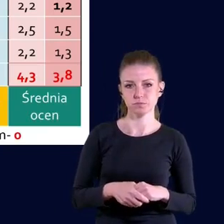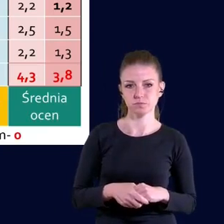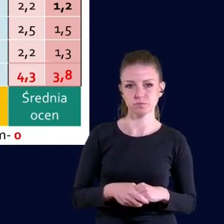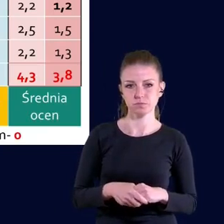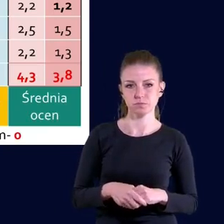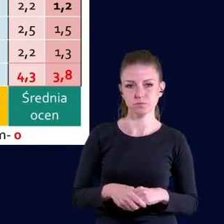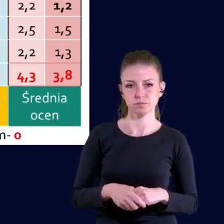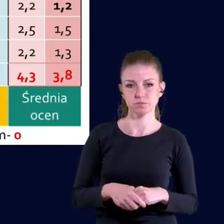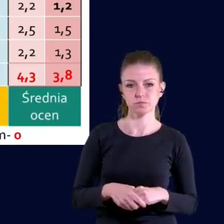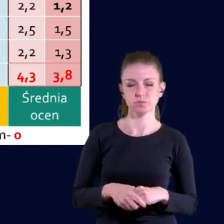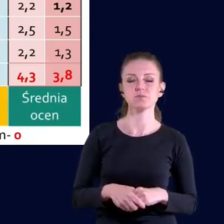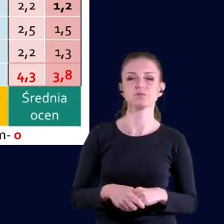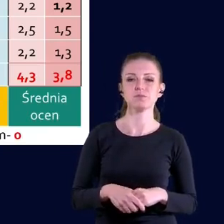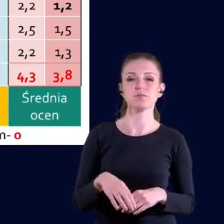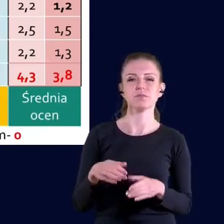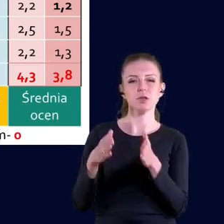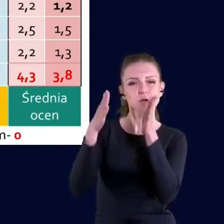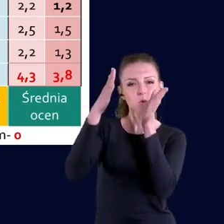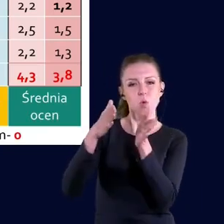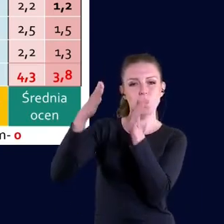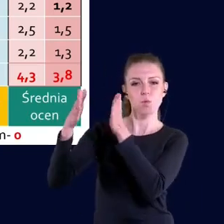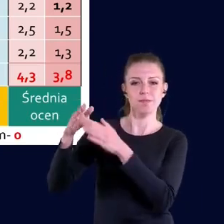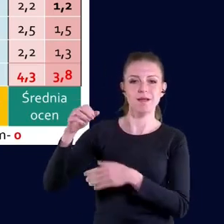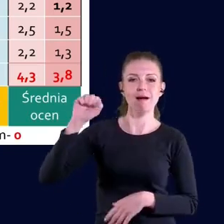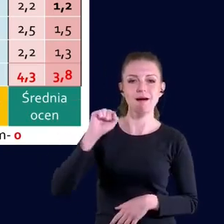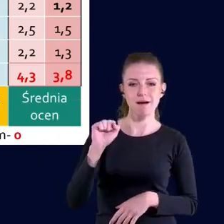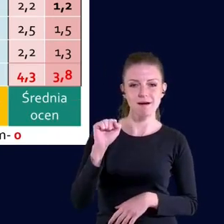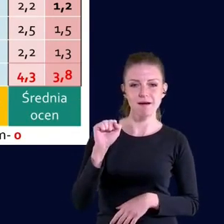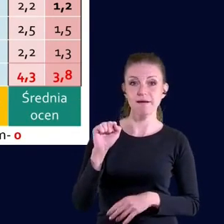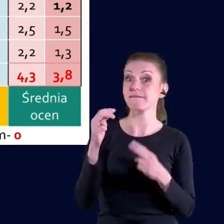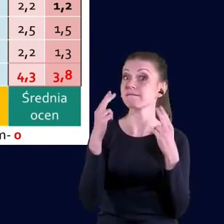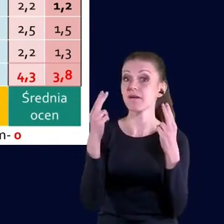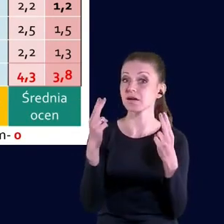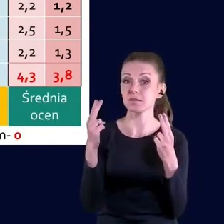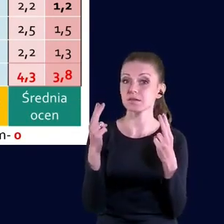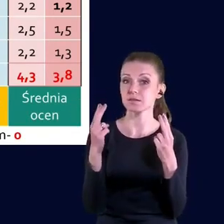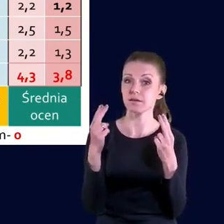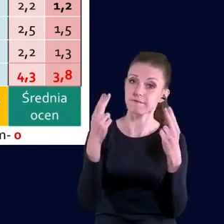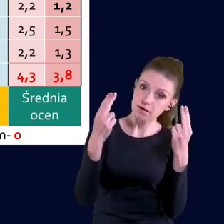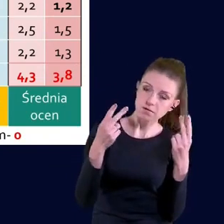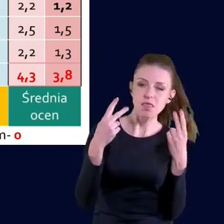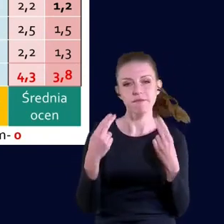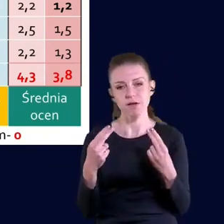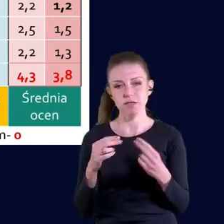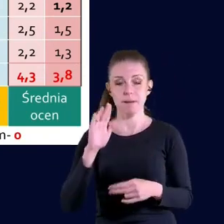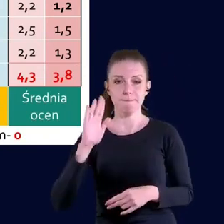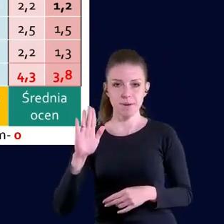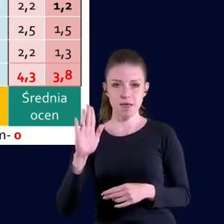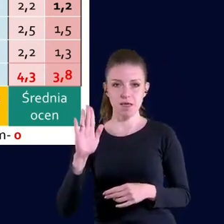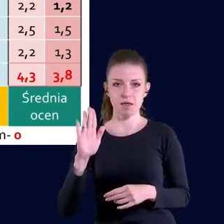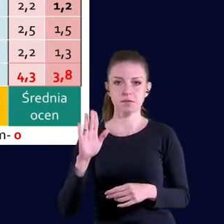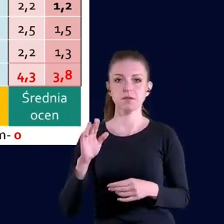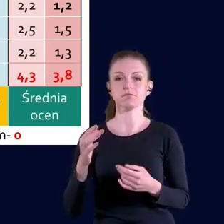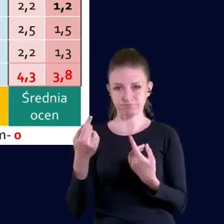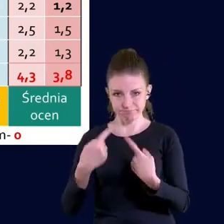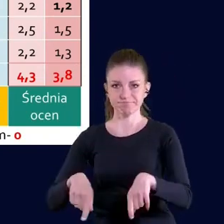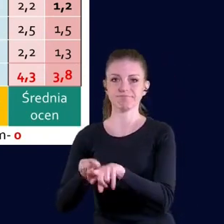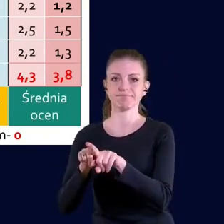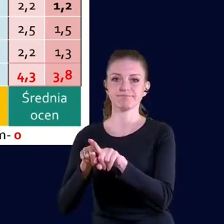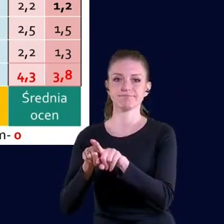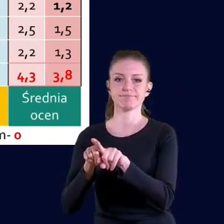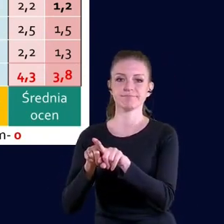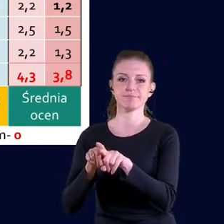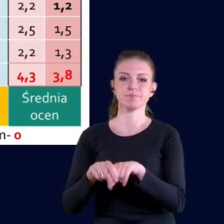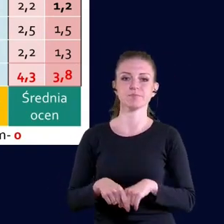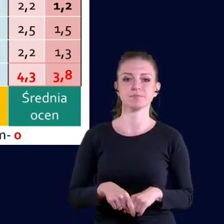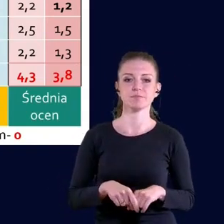w kolumnach a jest ważność w ocenie oczywiście respondentów a w kolumnie b wdrożenie na samym dole